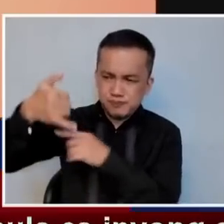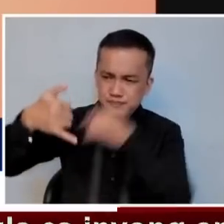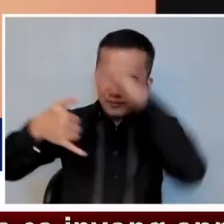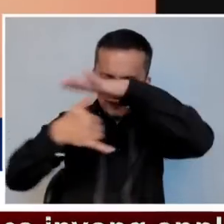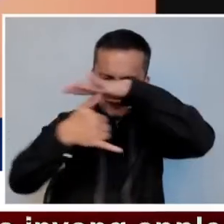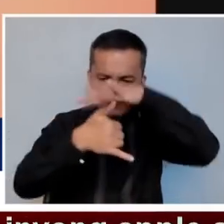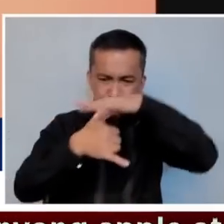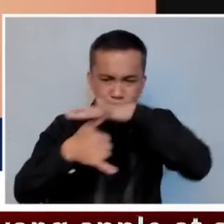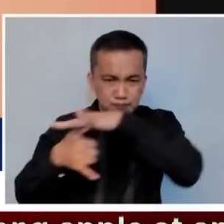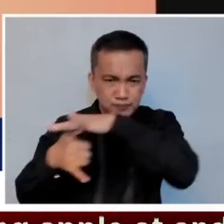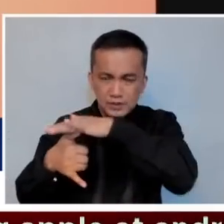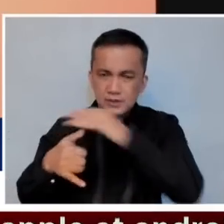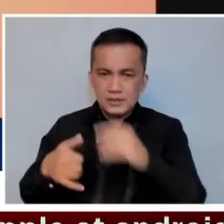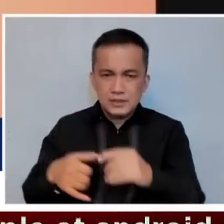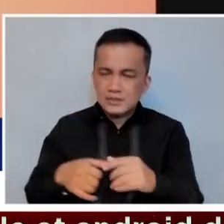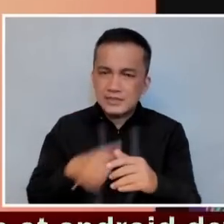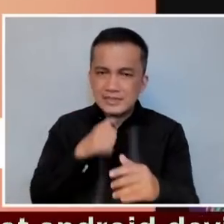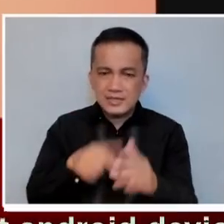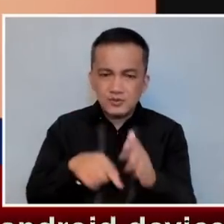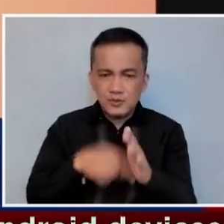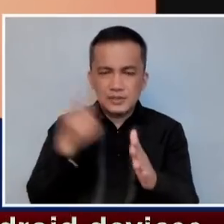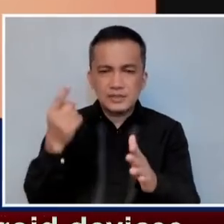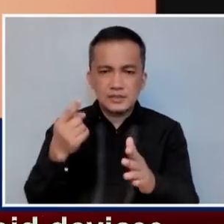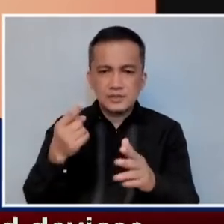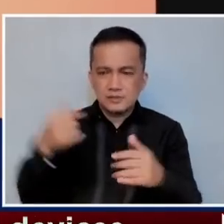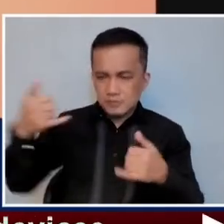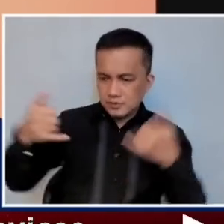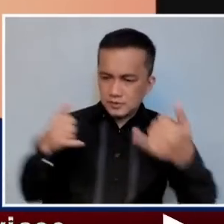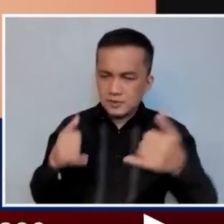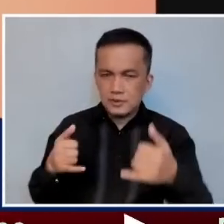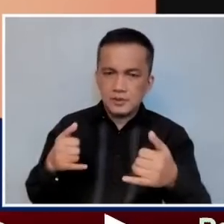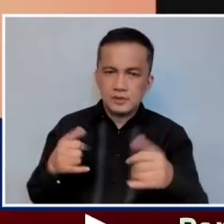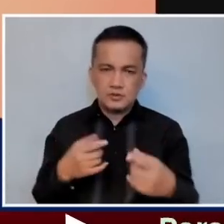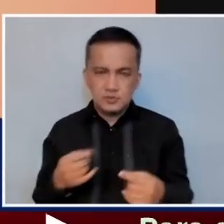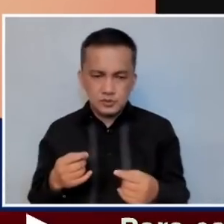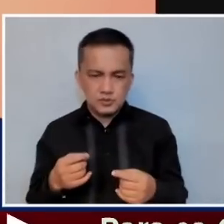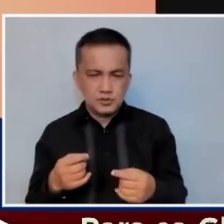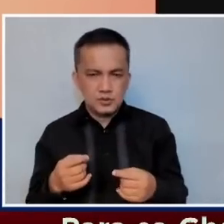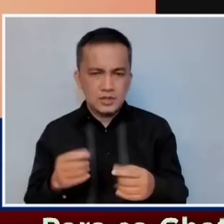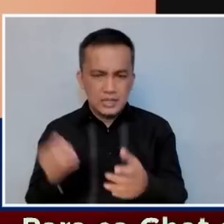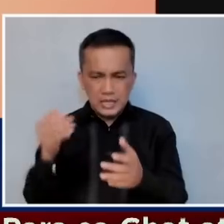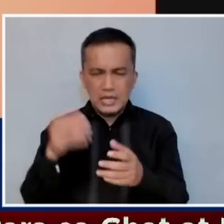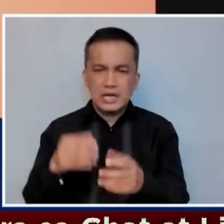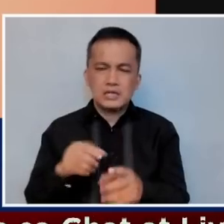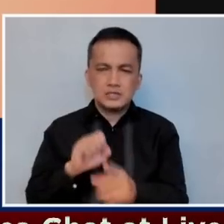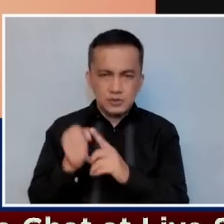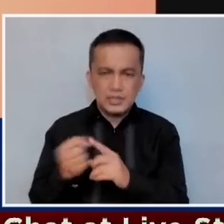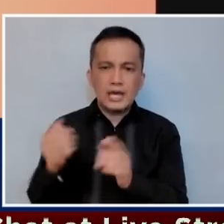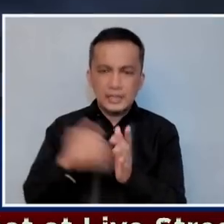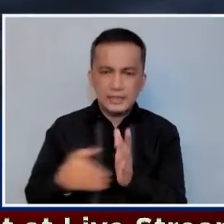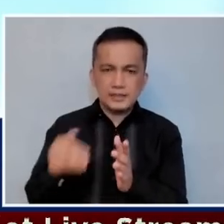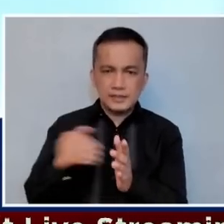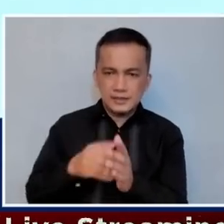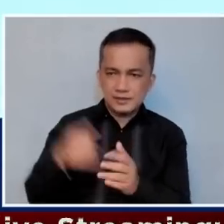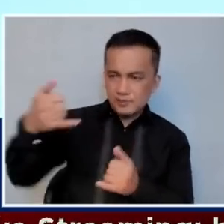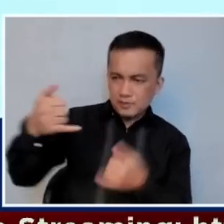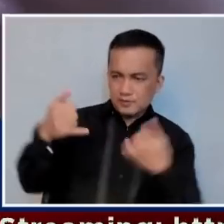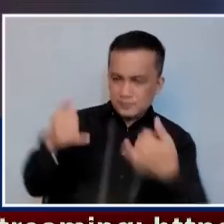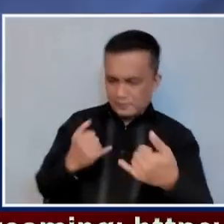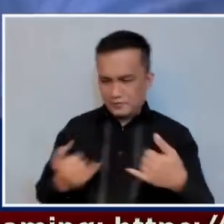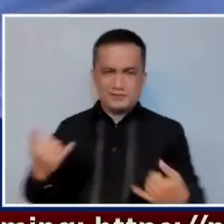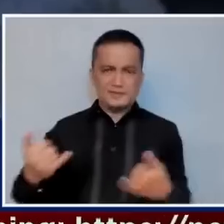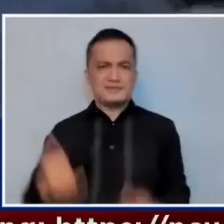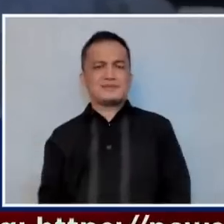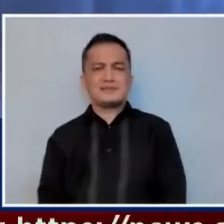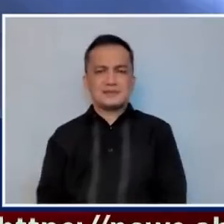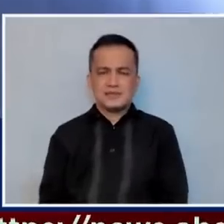one time, hindi siya one setup. We had to do the scenes over and over and cover as many shots as possible. It was hard for us because